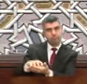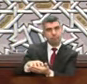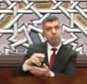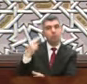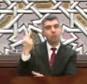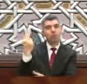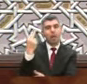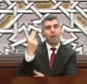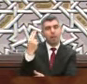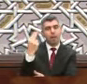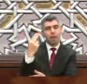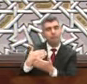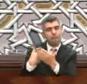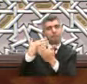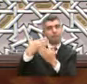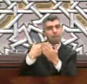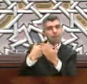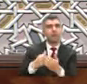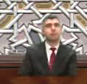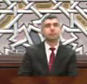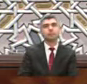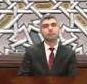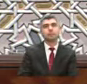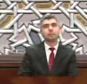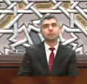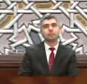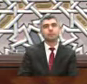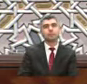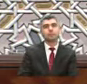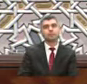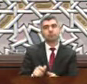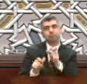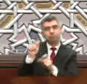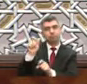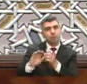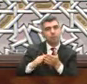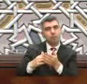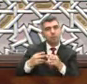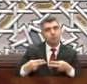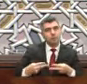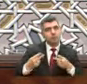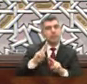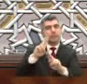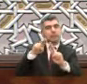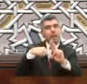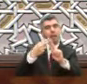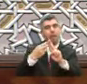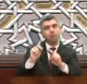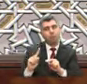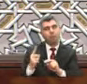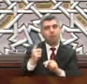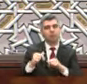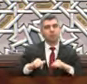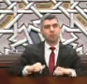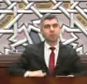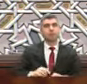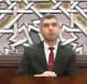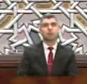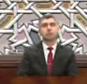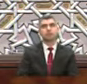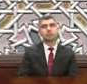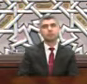لذا أقترح على السيدات والسادة النواب طرحها دفعة واحدة لتنال جوابا موحدا من لدن السيد